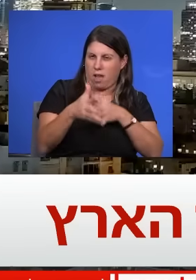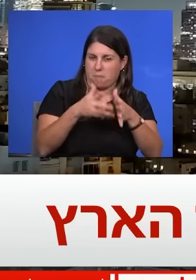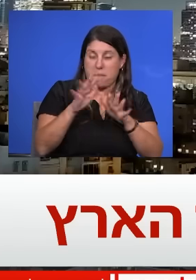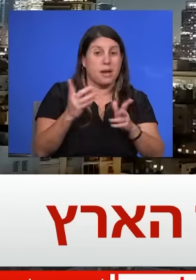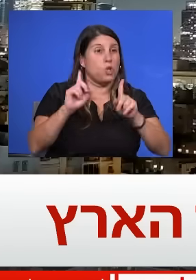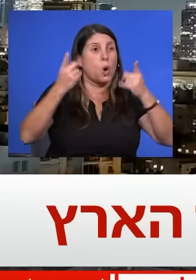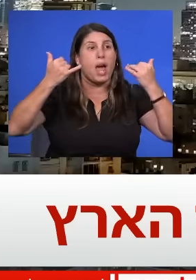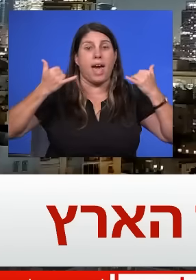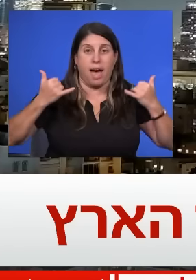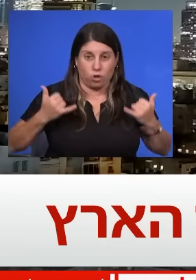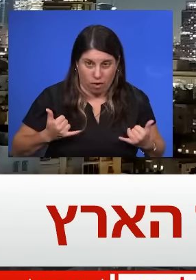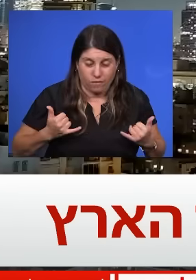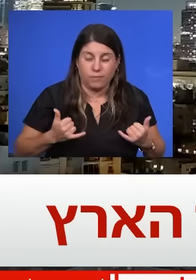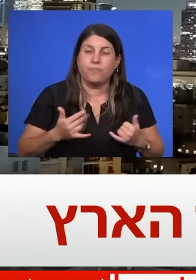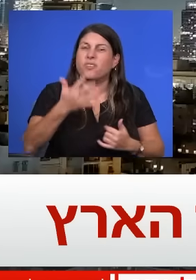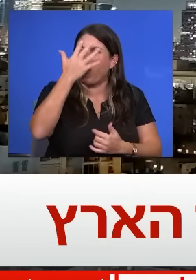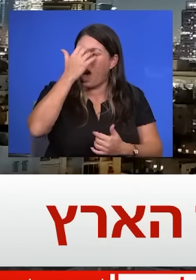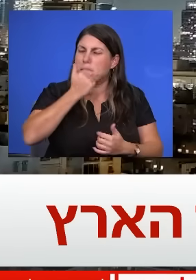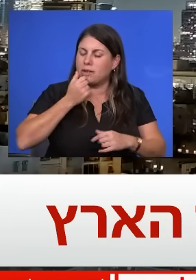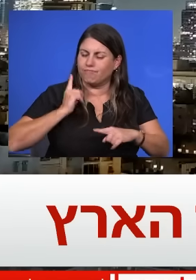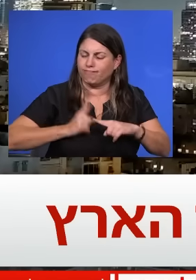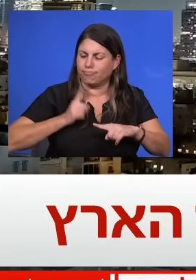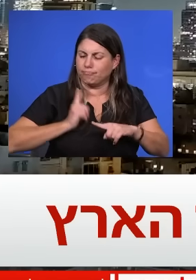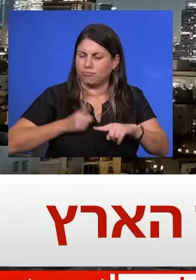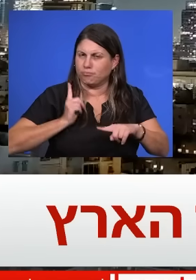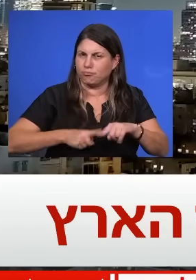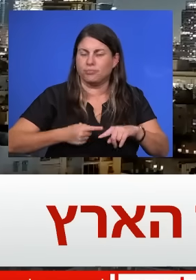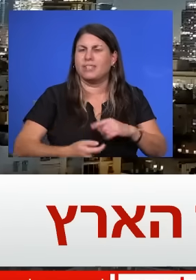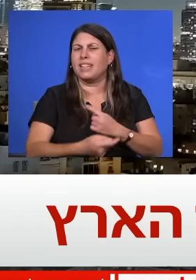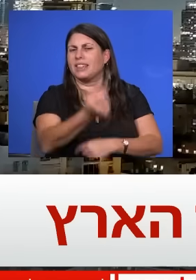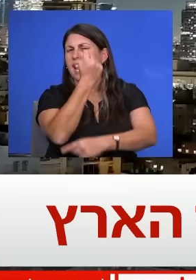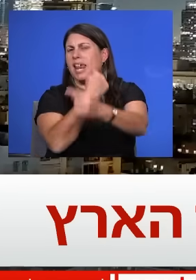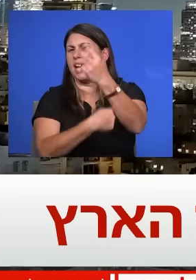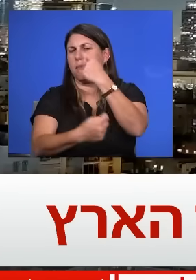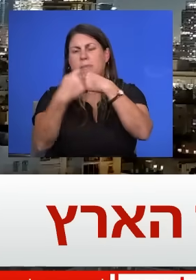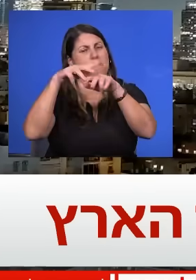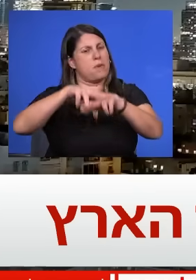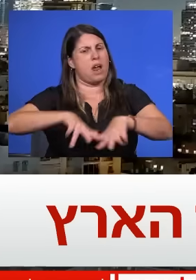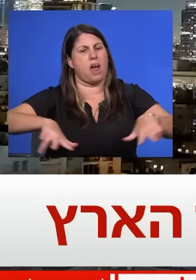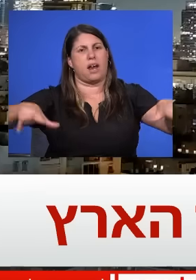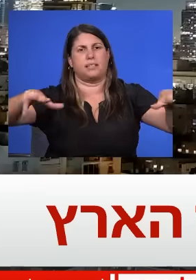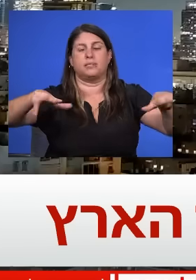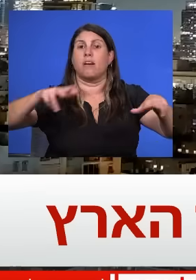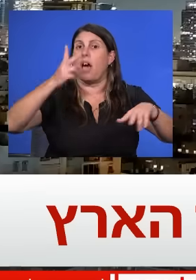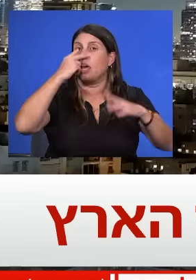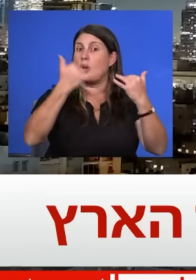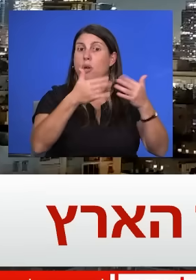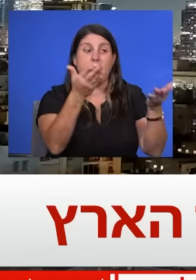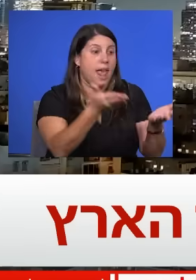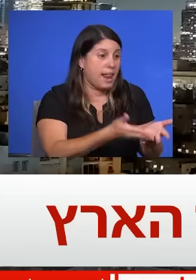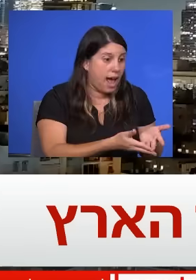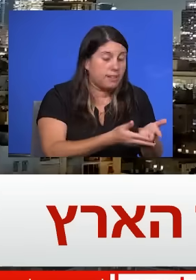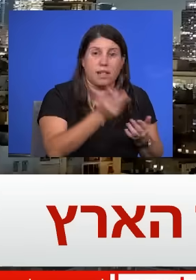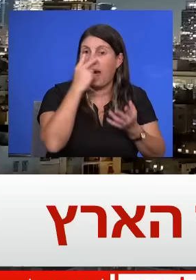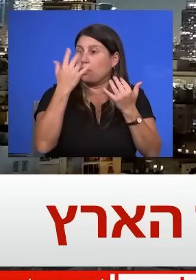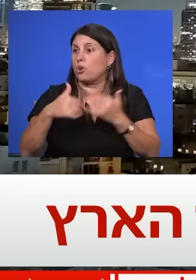רואים חמאס מקפיד לשגר טילים לעבר כל רחבי הארץ שמסוגל. ראינו היום לאילת, ראינו היום לאזור חיפה, דלית אל